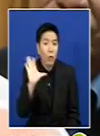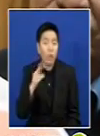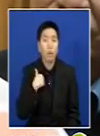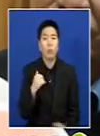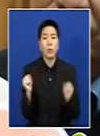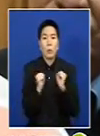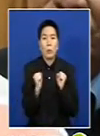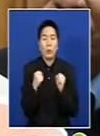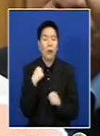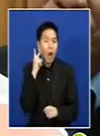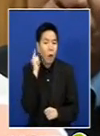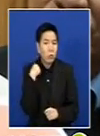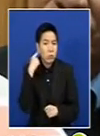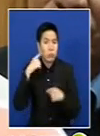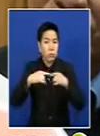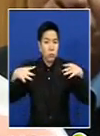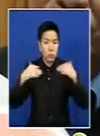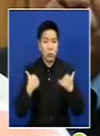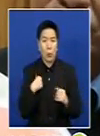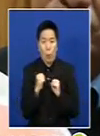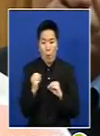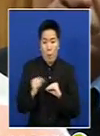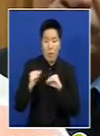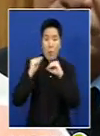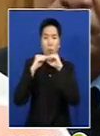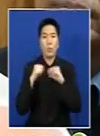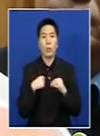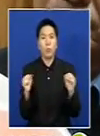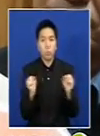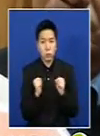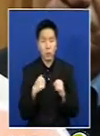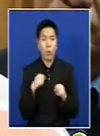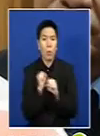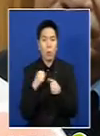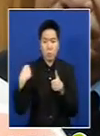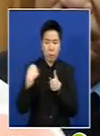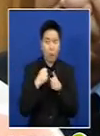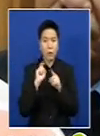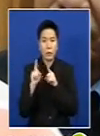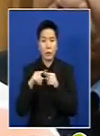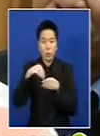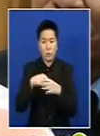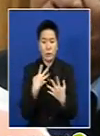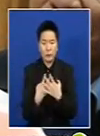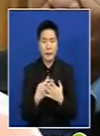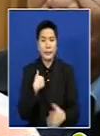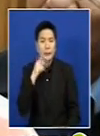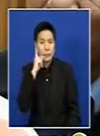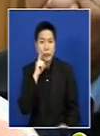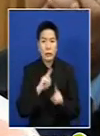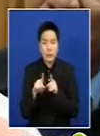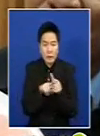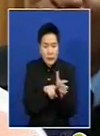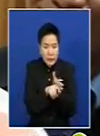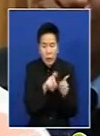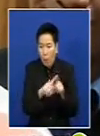ข้อมูลได้มาคลาดเคลื่อนเกรงว่าจะมีการเพิ่มโทษเกรงว่าจะมีการทำร้ายอะไรในเรือนจำอย่างเงี้ยข่าวเรื่องติดเชื้อ